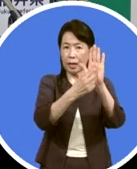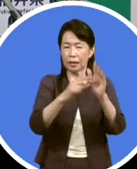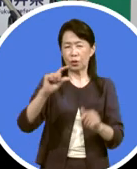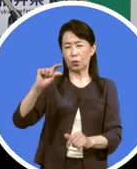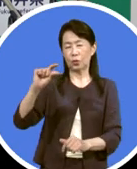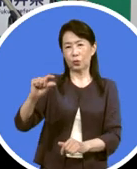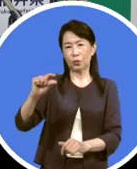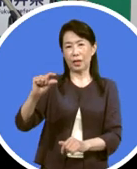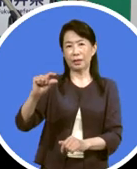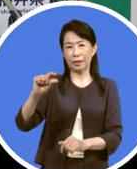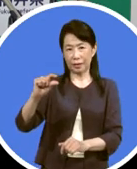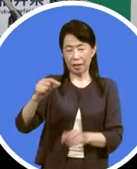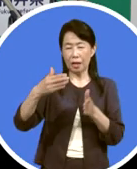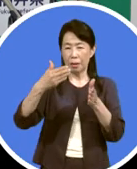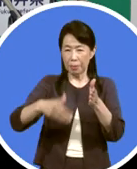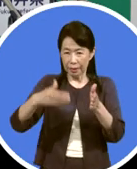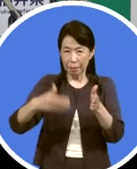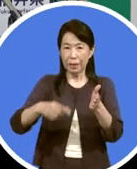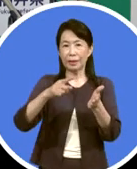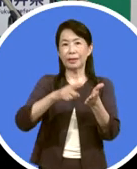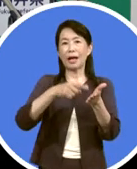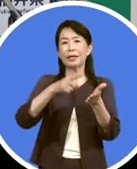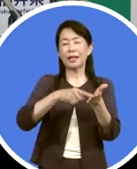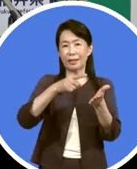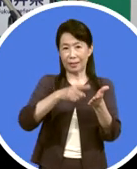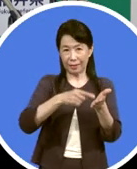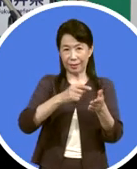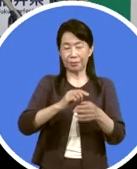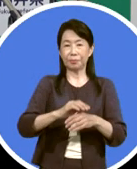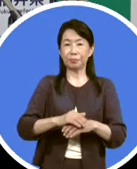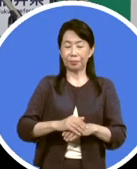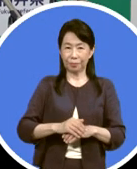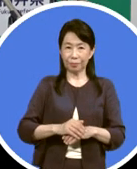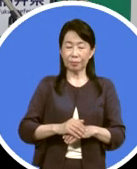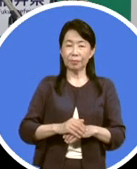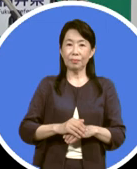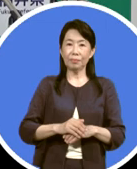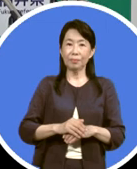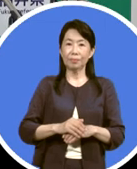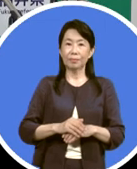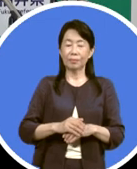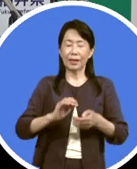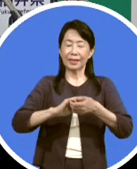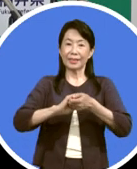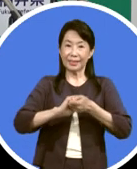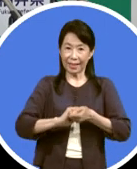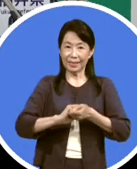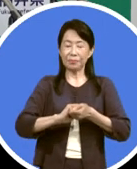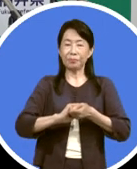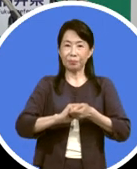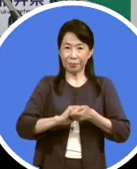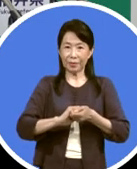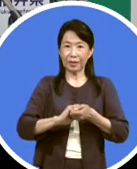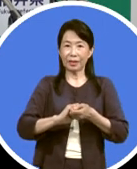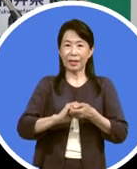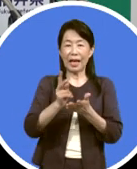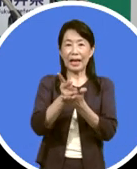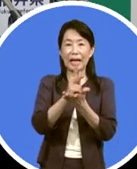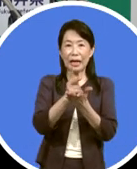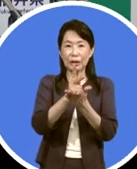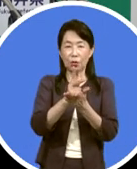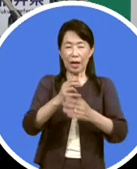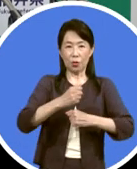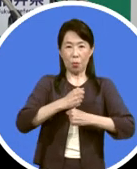1こういったステッカーのケージにとどまっているという風に考えておりますので是非とも積極的にですね